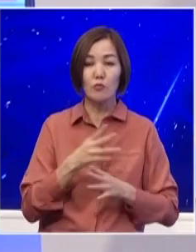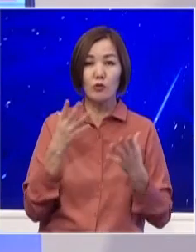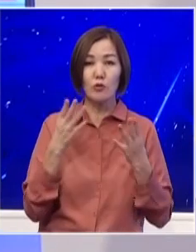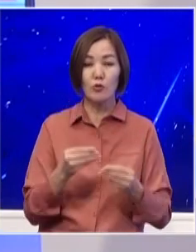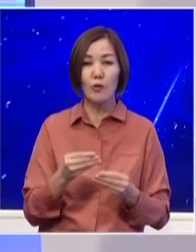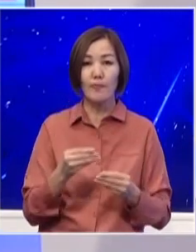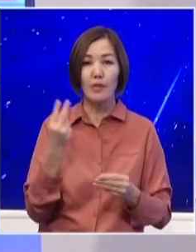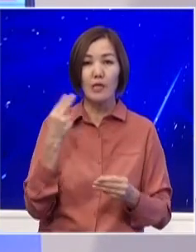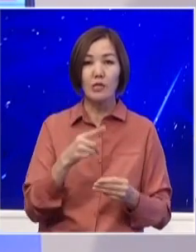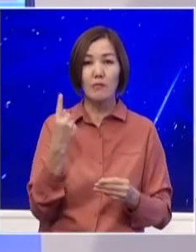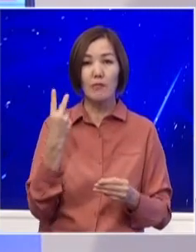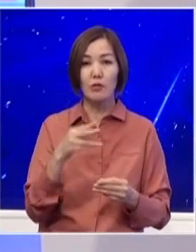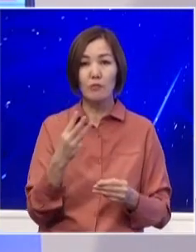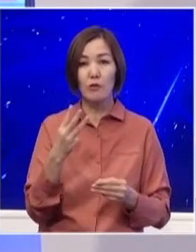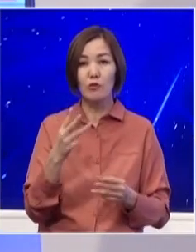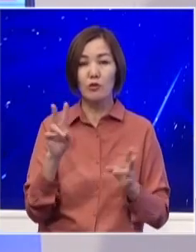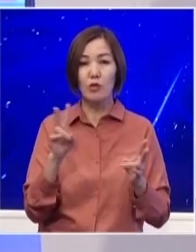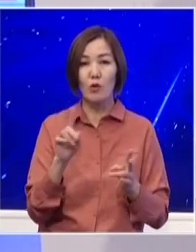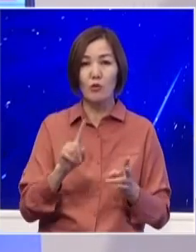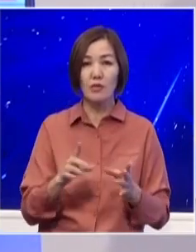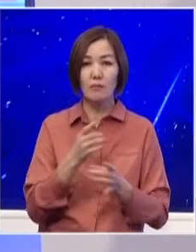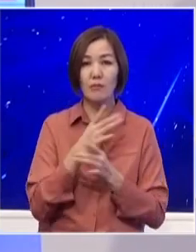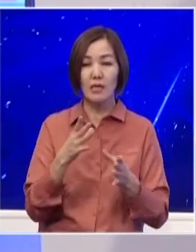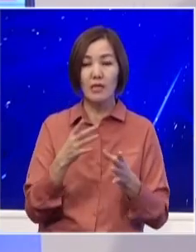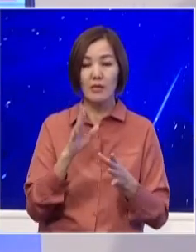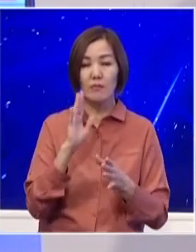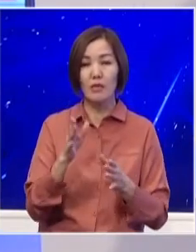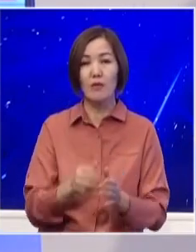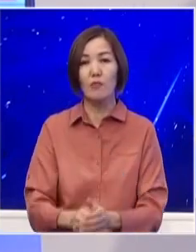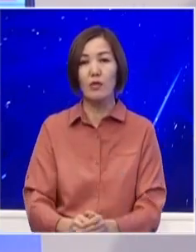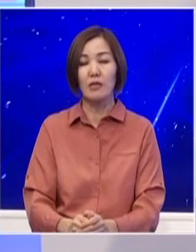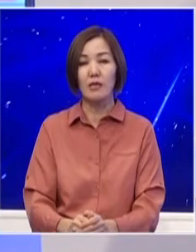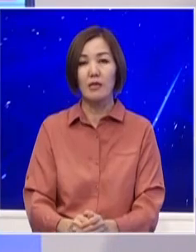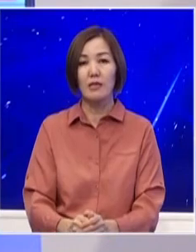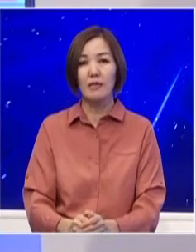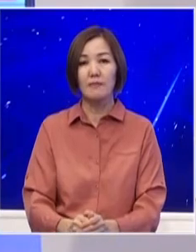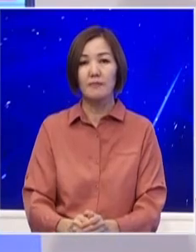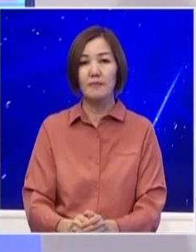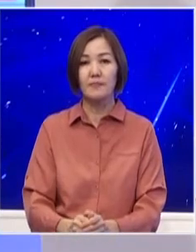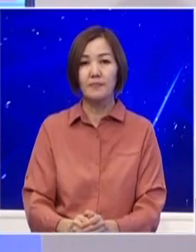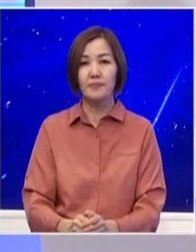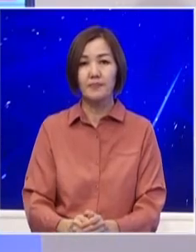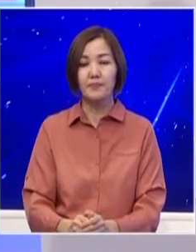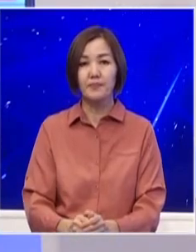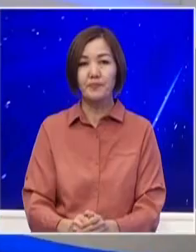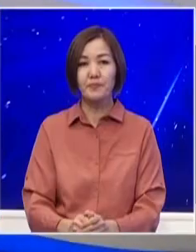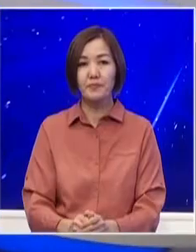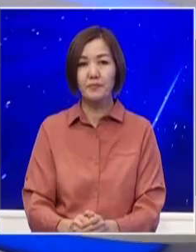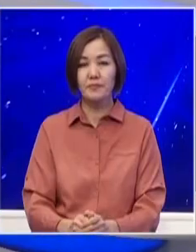Одан әрі 21-і мен 23-ші наурыз аралығы мемлекеттік мейрам болып есептеледі.